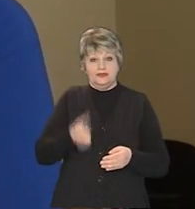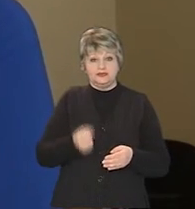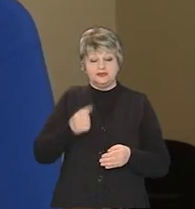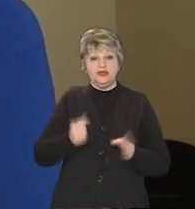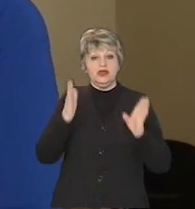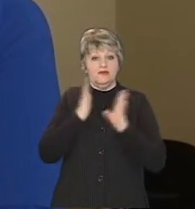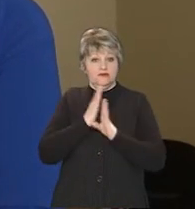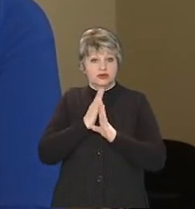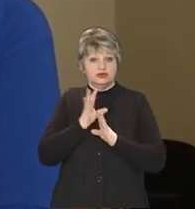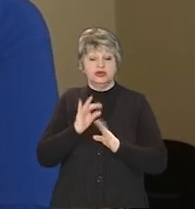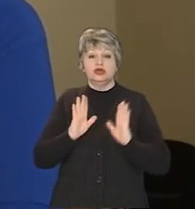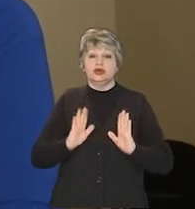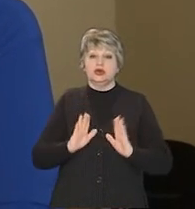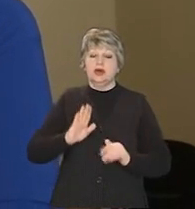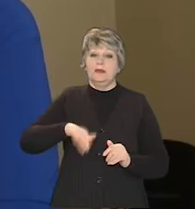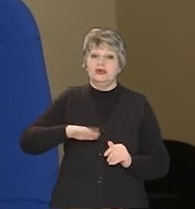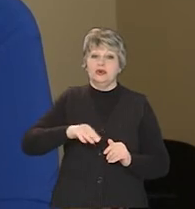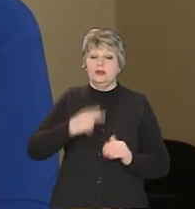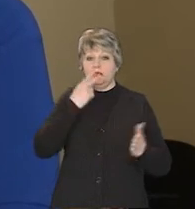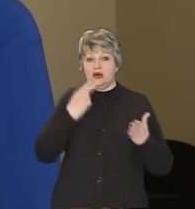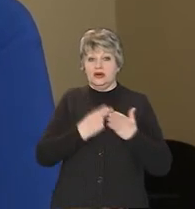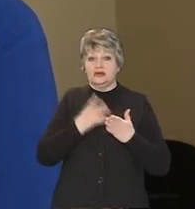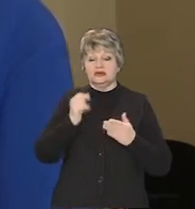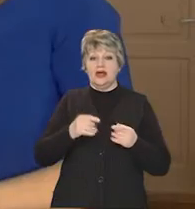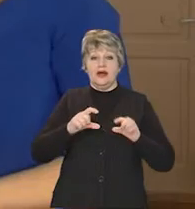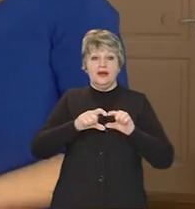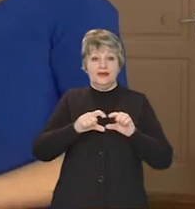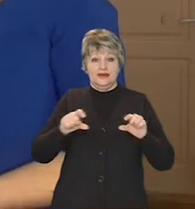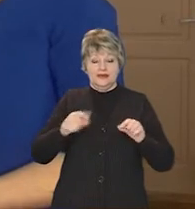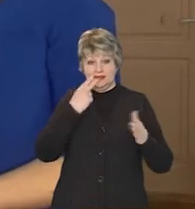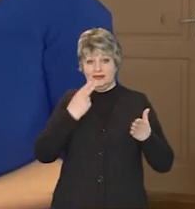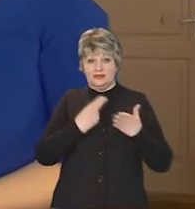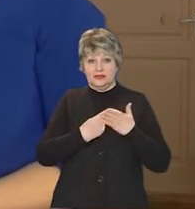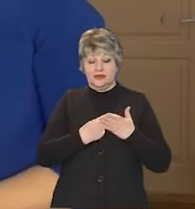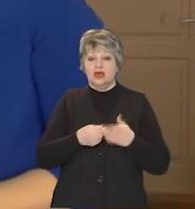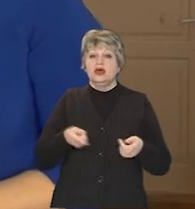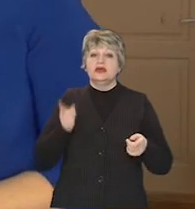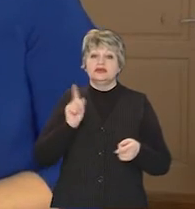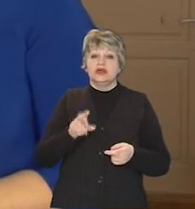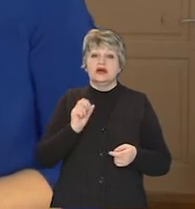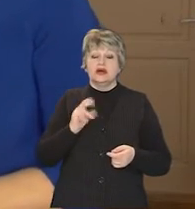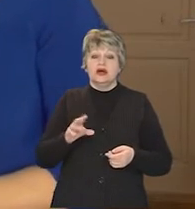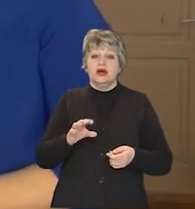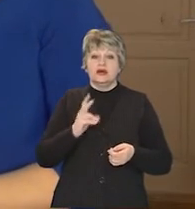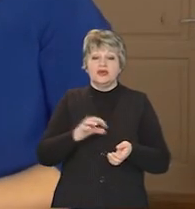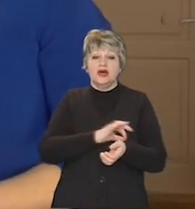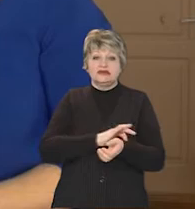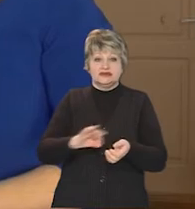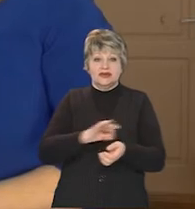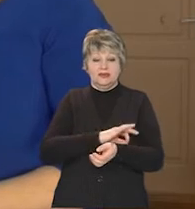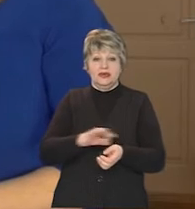докачки воздуха и только потом выводит данные на экран. Так как сосуды на запястье